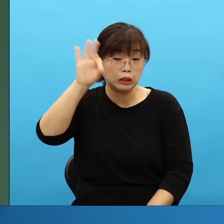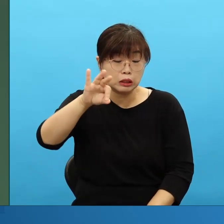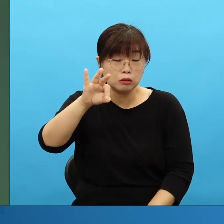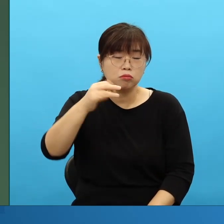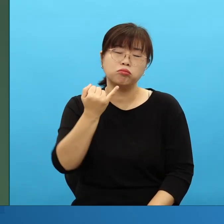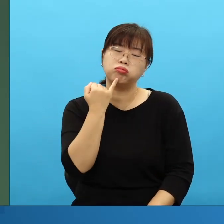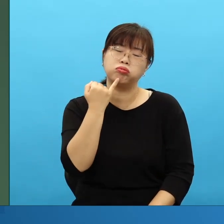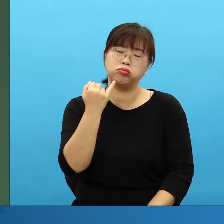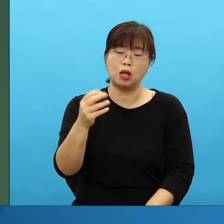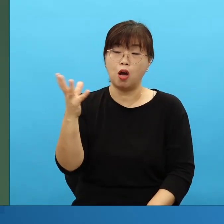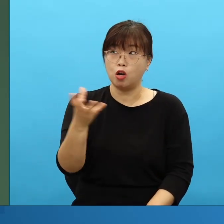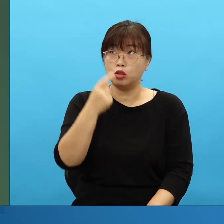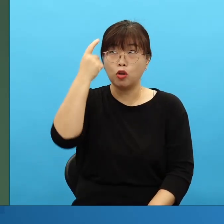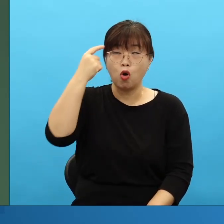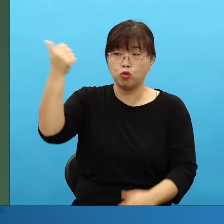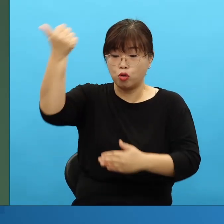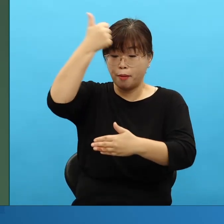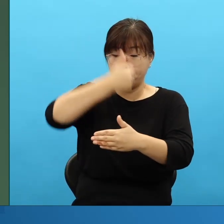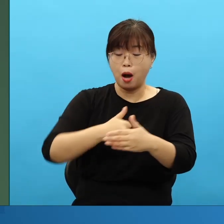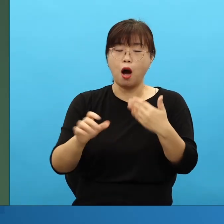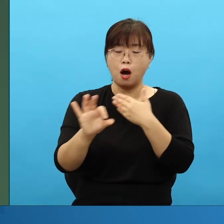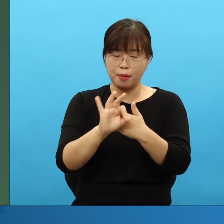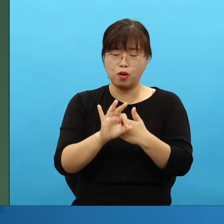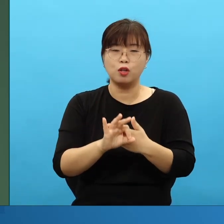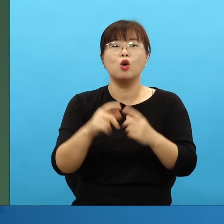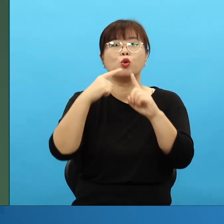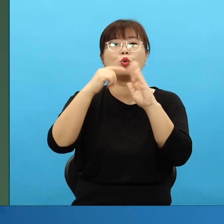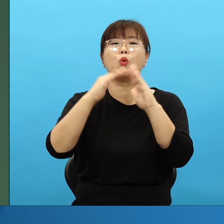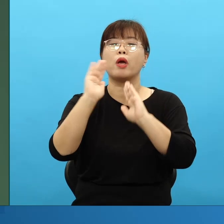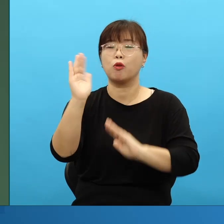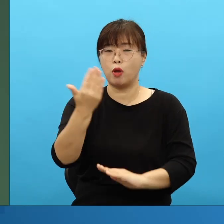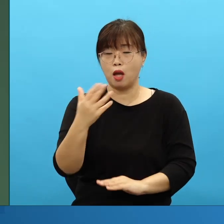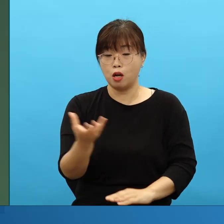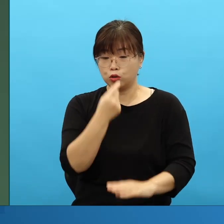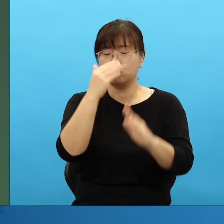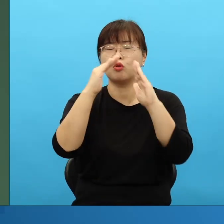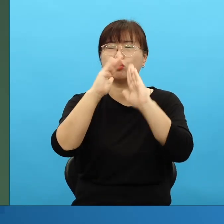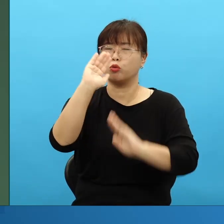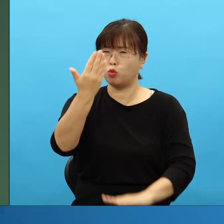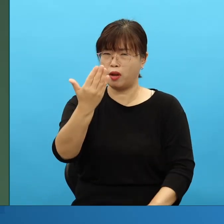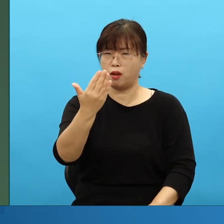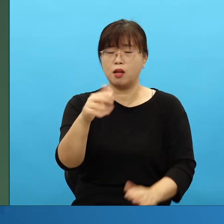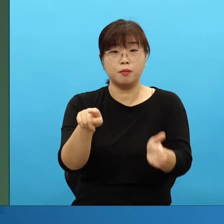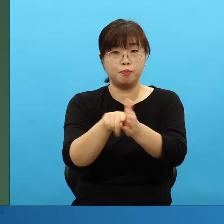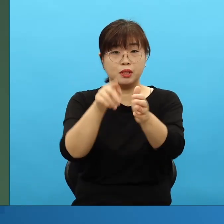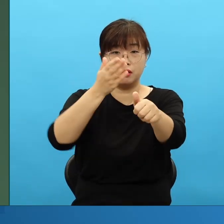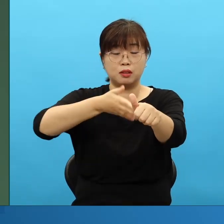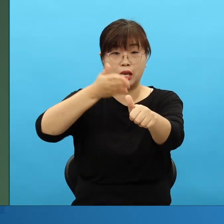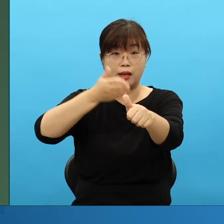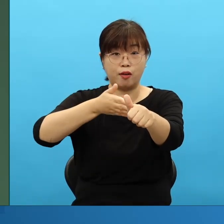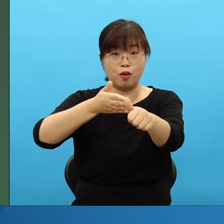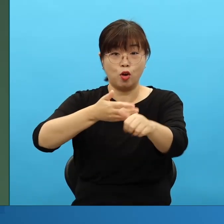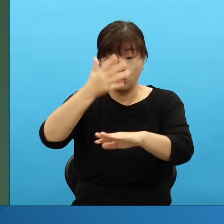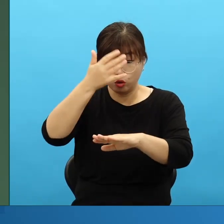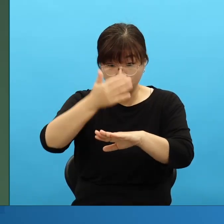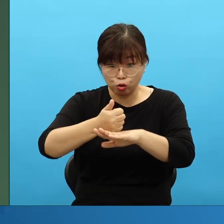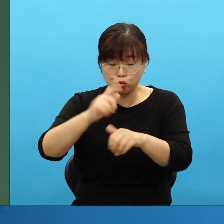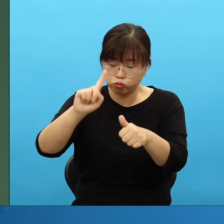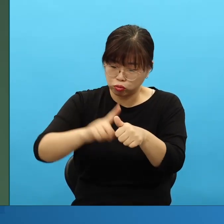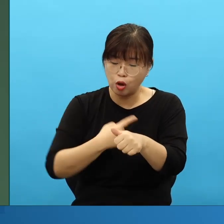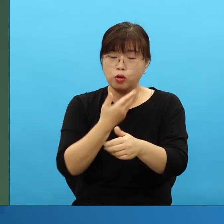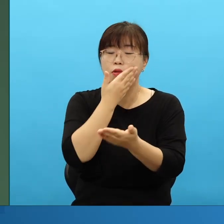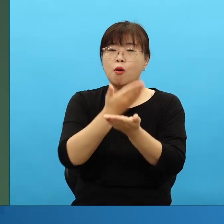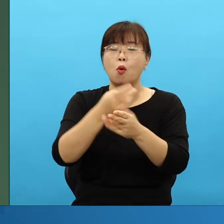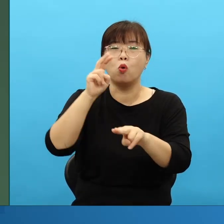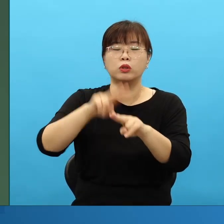Spirit dwells inside of you, then you are the temple of God. 믿으셔야 돼요. You must believe that. 그래서 보좌의 능력이 임하게 되는 겁니다. And that's where the power of the